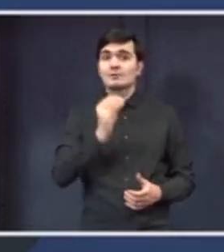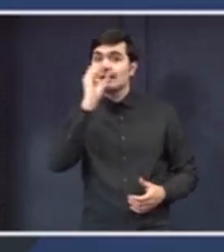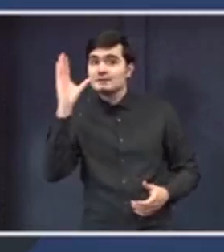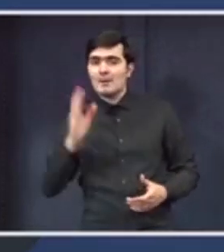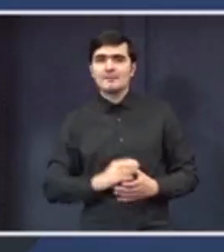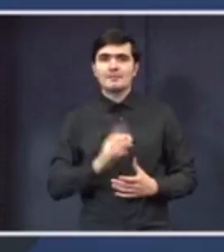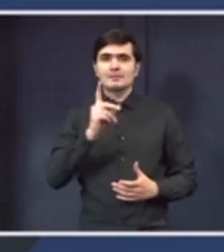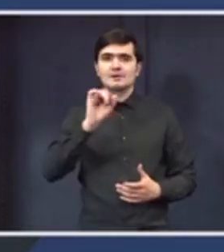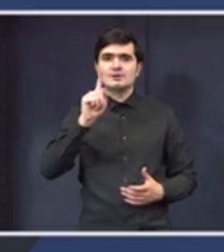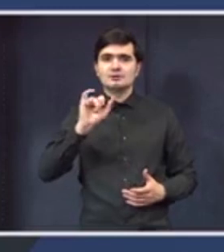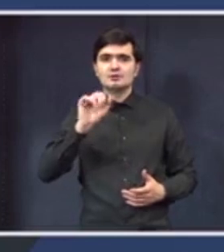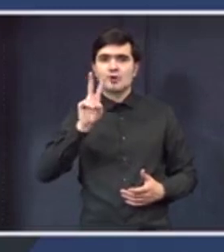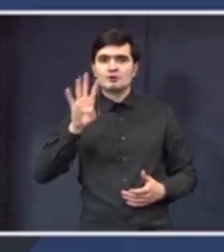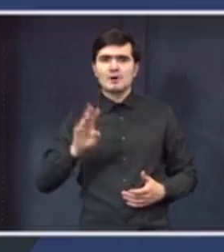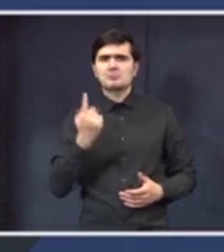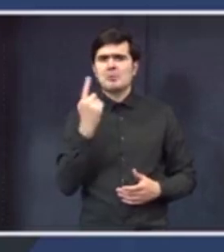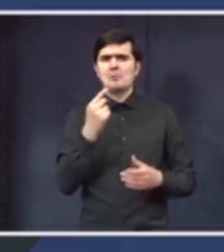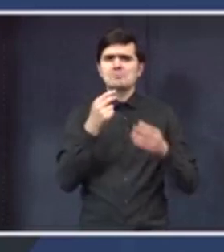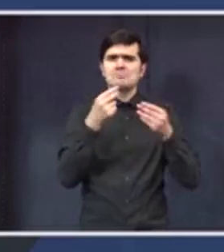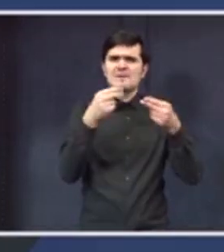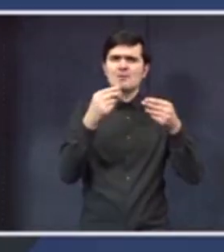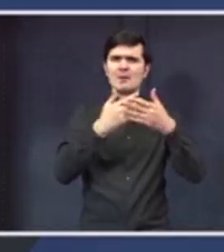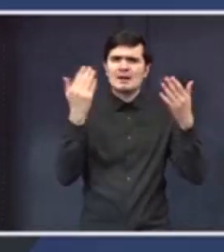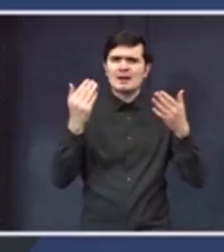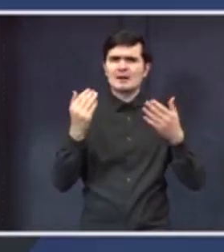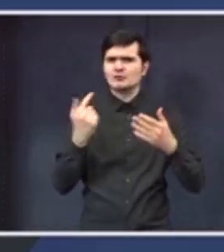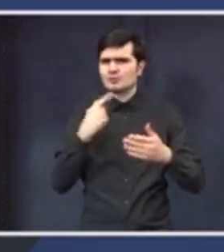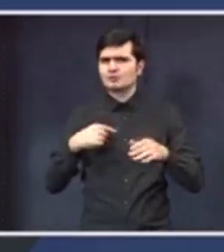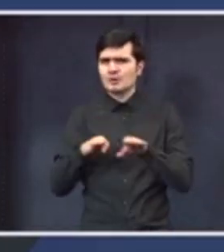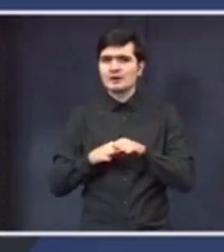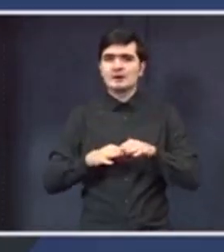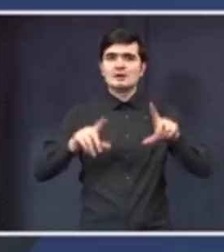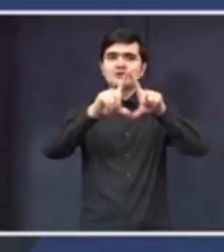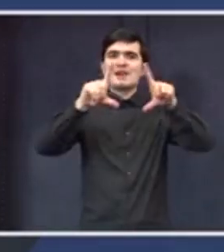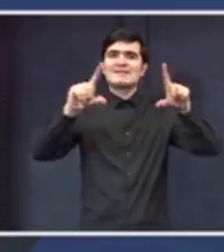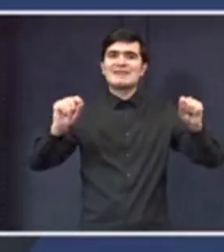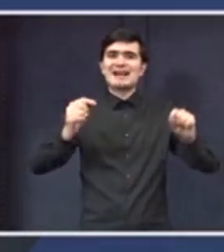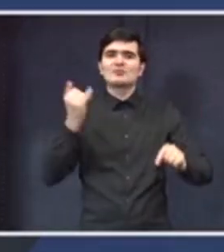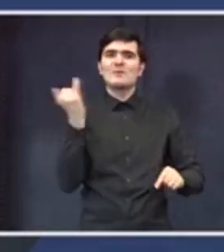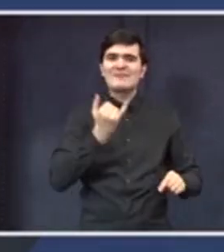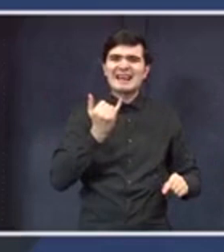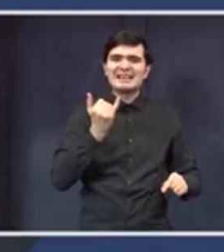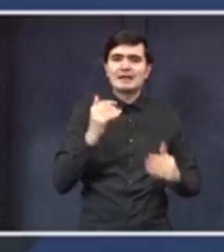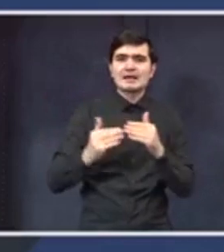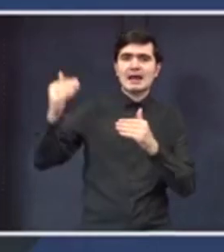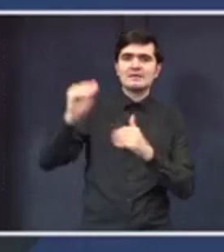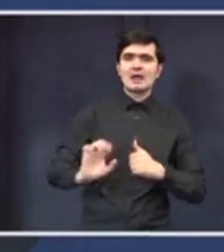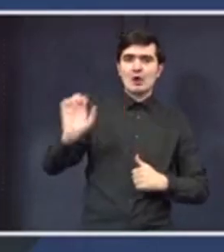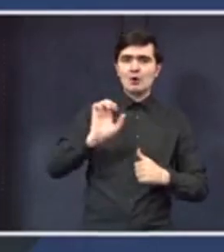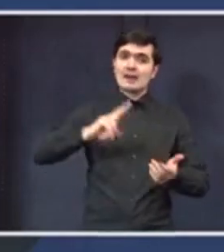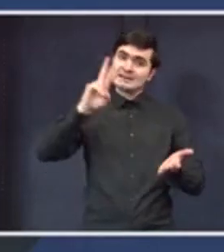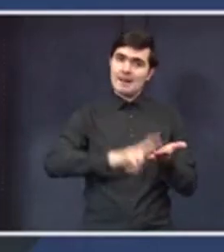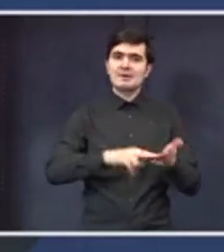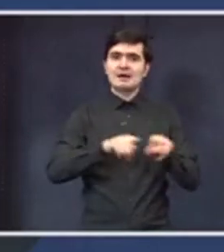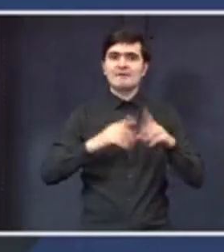Stoica, Digi24. O precizare la întrebarea colegii mele, dacă certificatul verde despre care vorbim la nivel european se va aplica intern